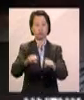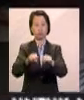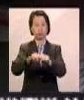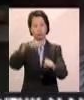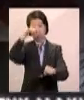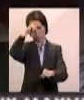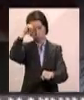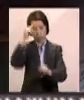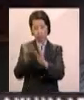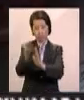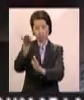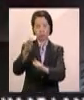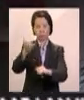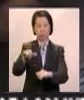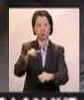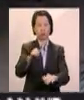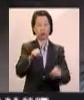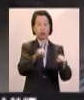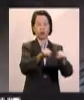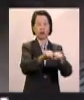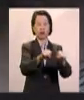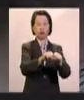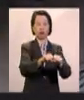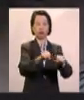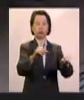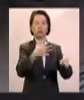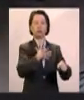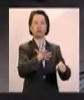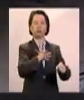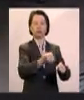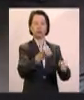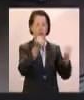Kasut hitam nampak naik sebab kasut putih kemungkinan dia orang banyak yang